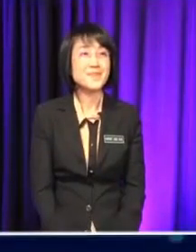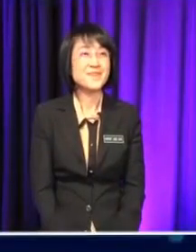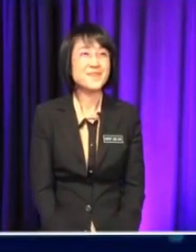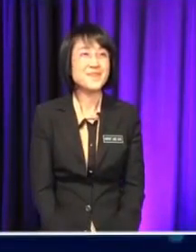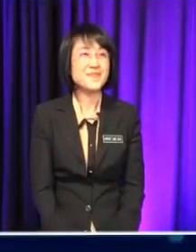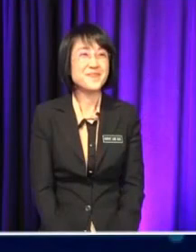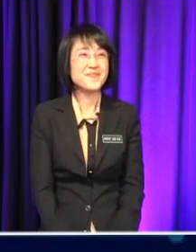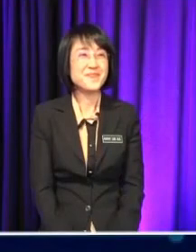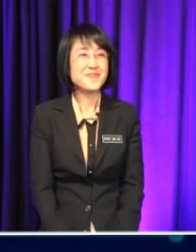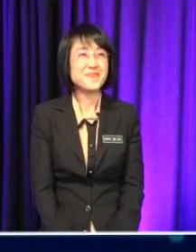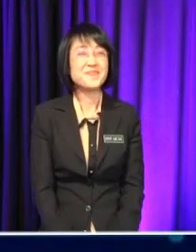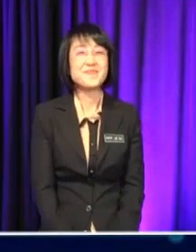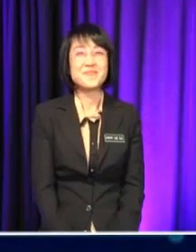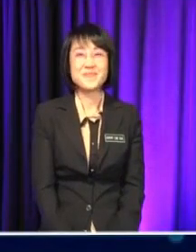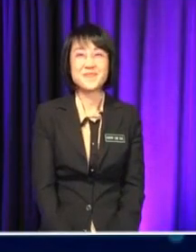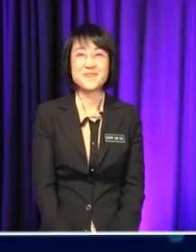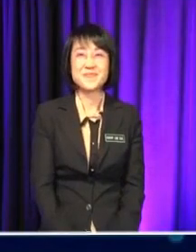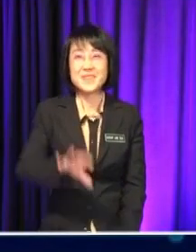kebalik gambar